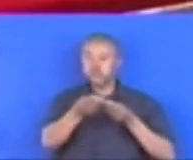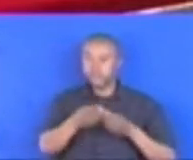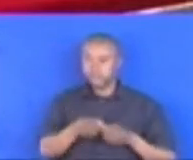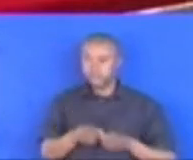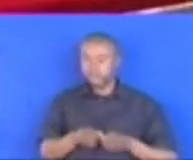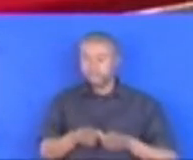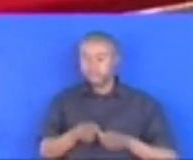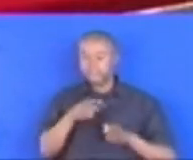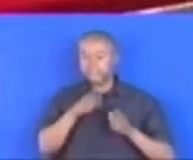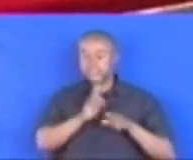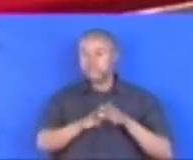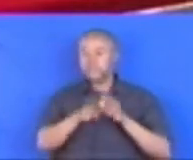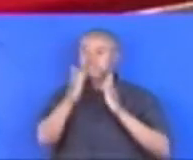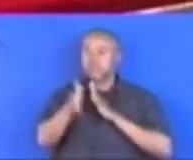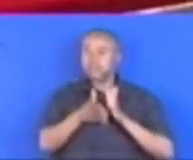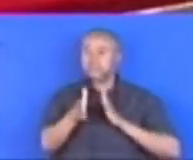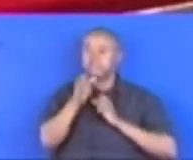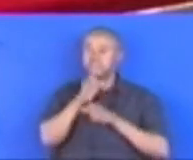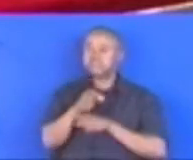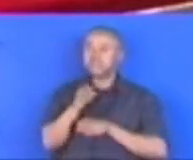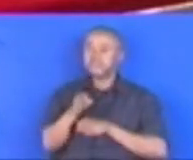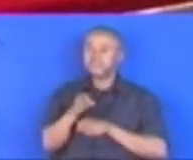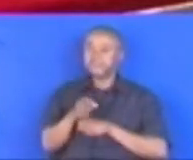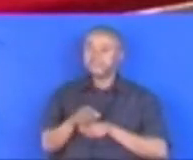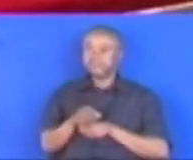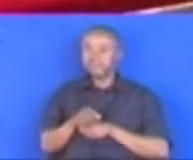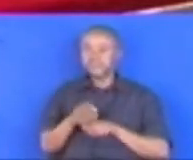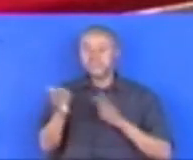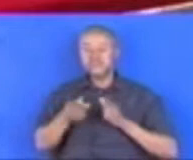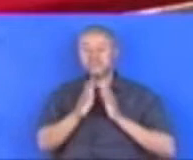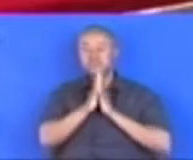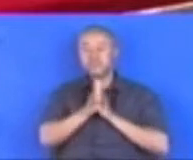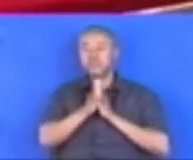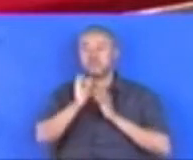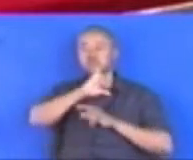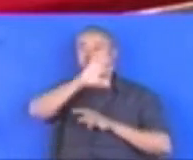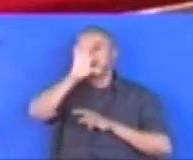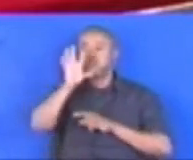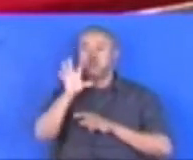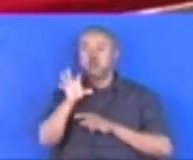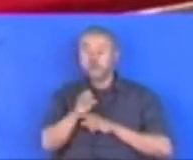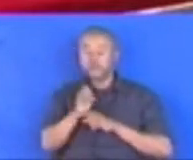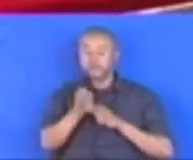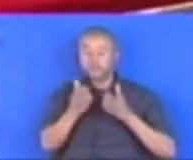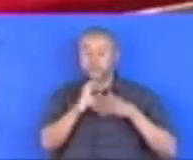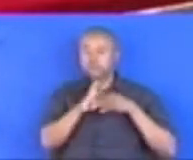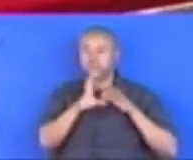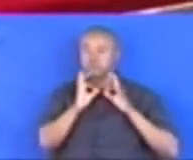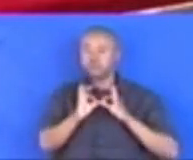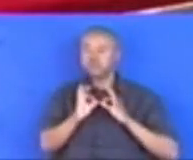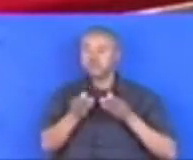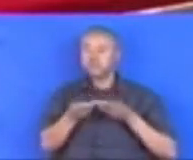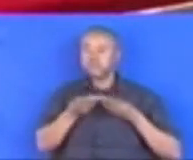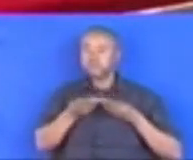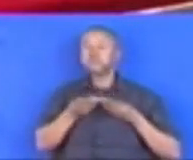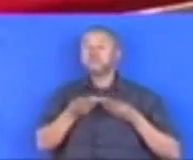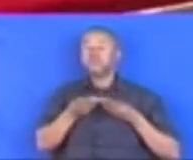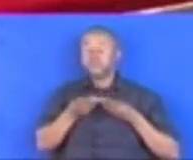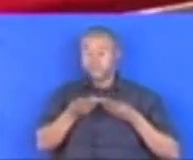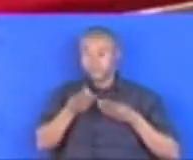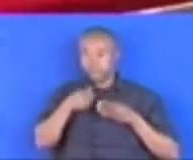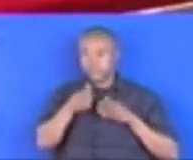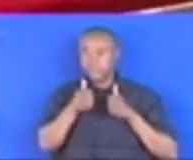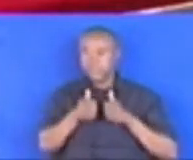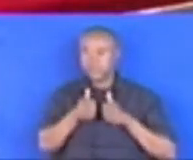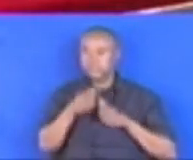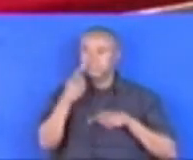wa maandalizi ya bajeti hii. Aidha, ninawashukuru waheshimiwa wabunge wote kwa ushirikiano mzuri wanaonipatia. Ninawaahidi